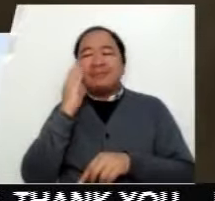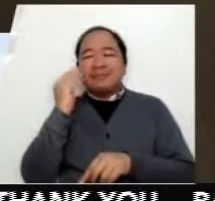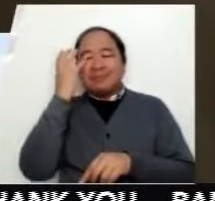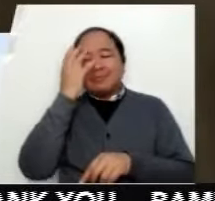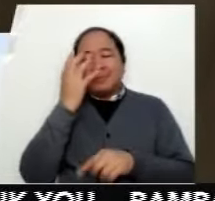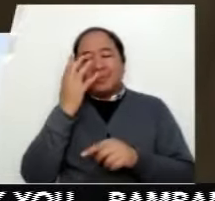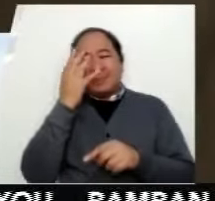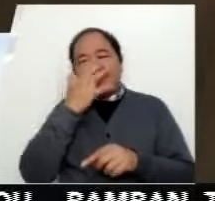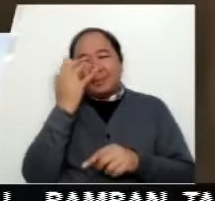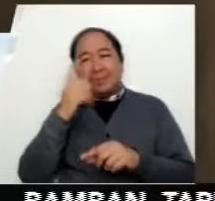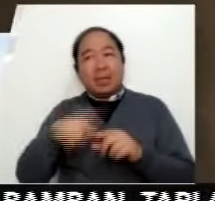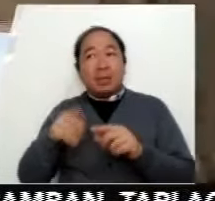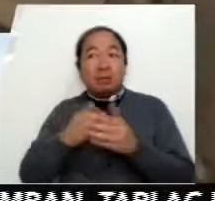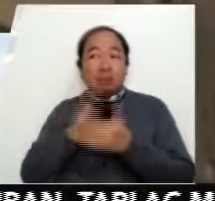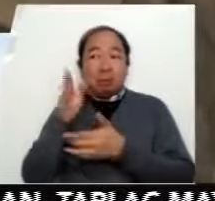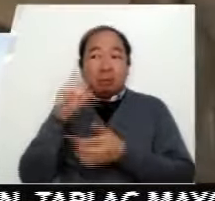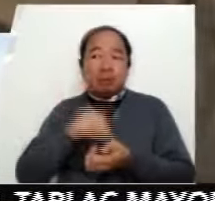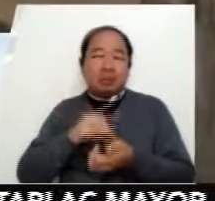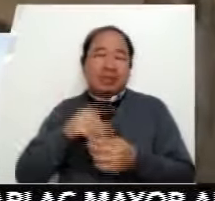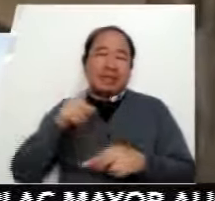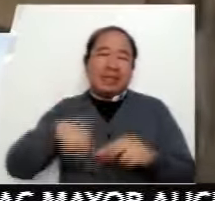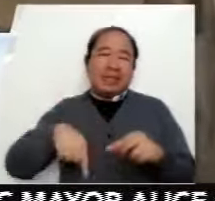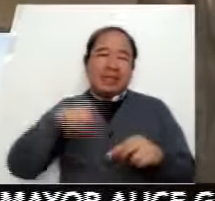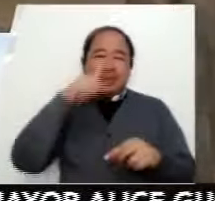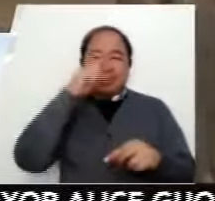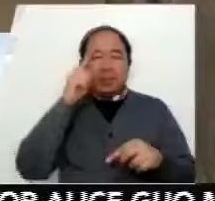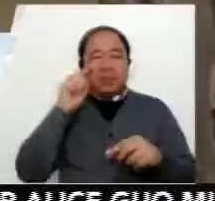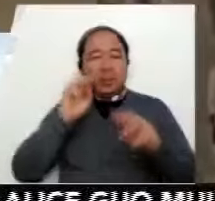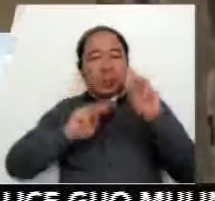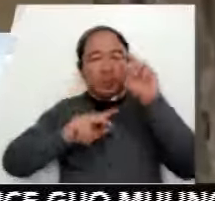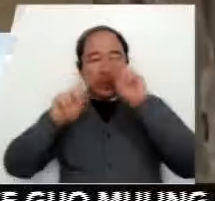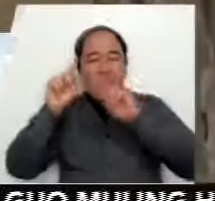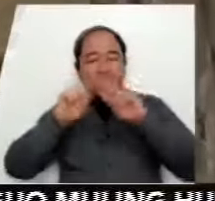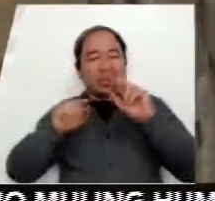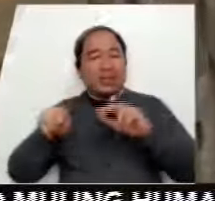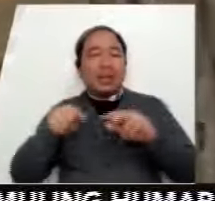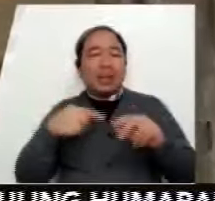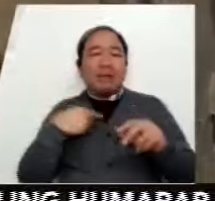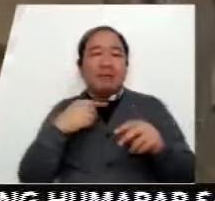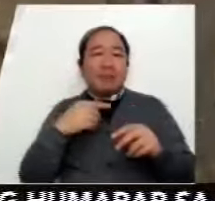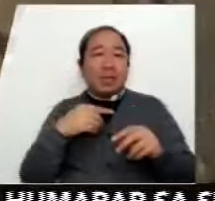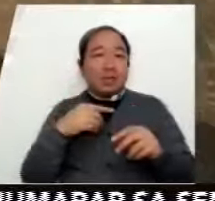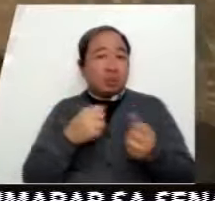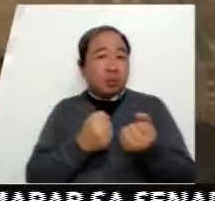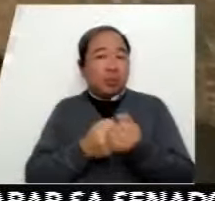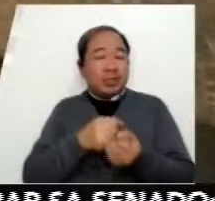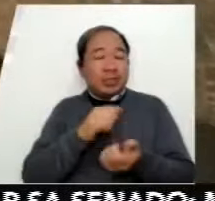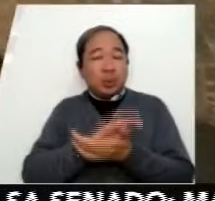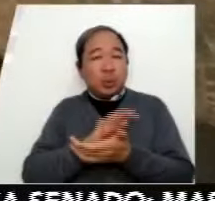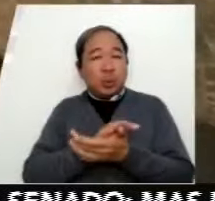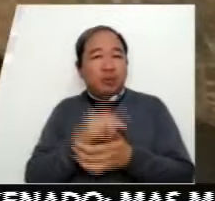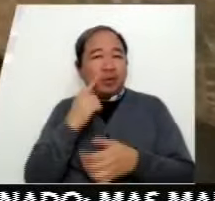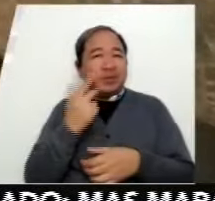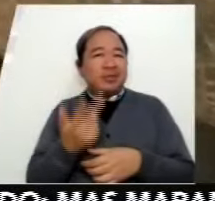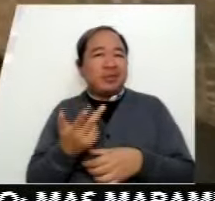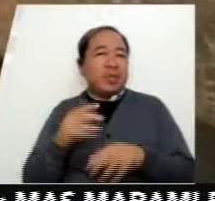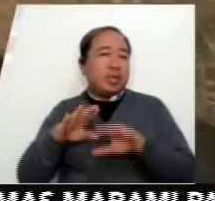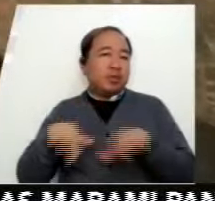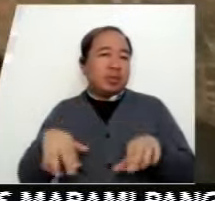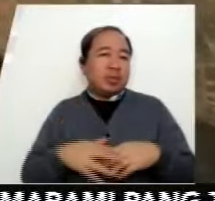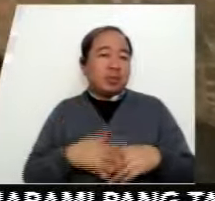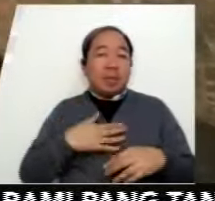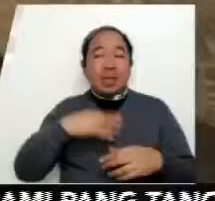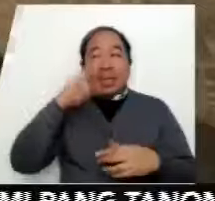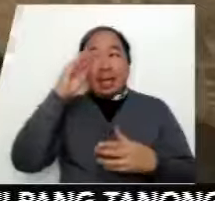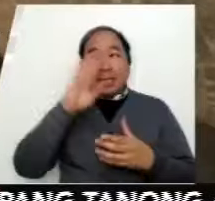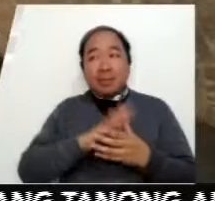up dahil mas inaalala ang pag-aaral ng kanyang tatlong anak. Sabi ng asawa ko, magpapa-check up ako.